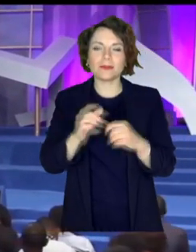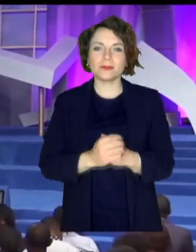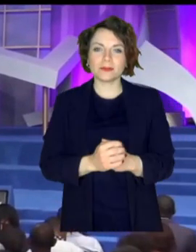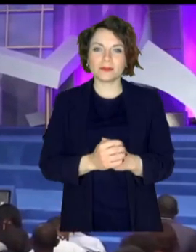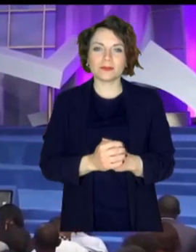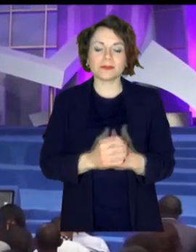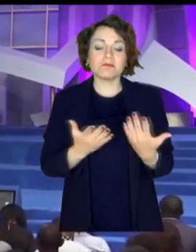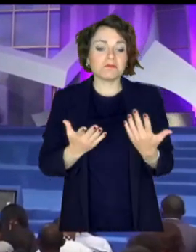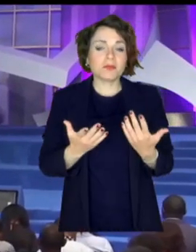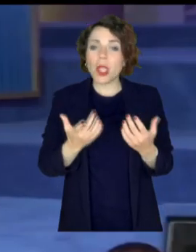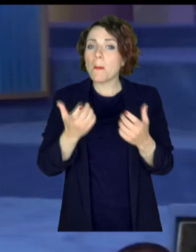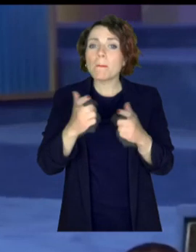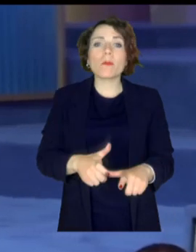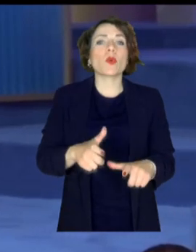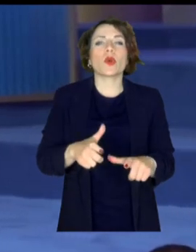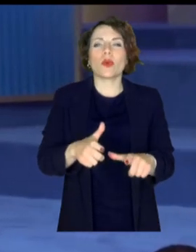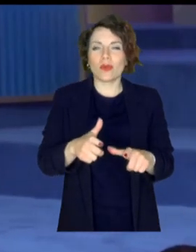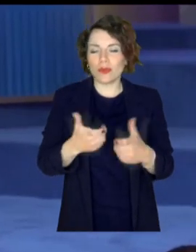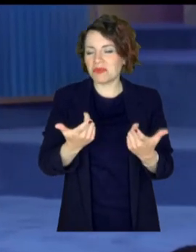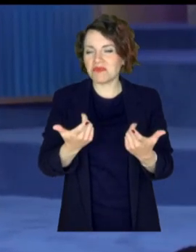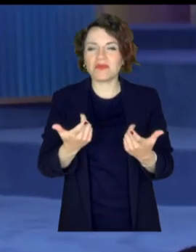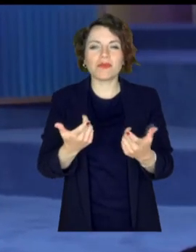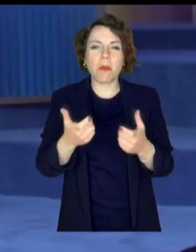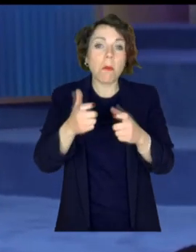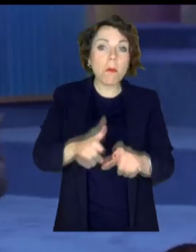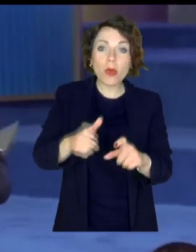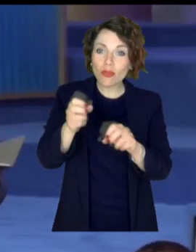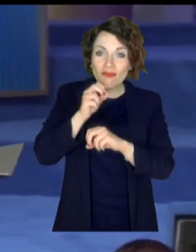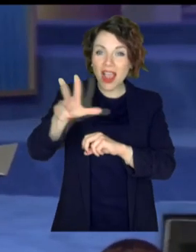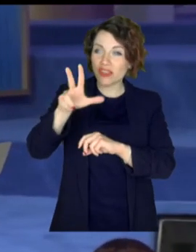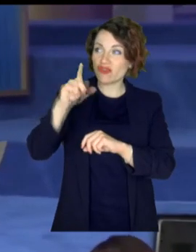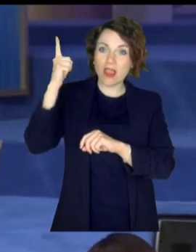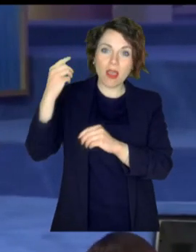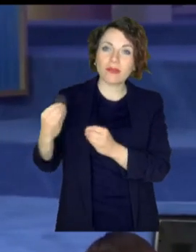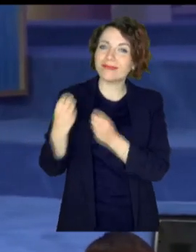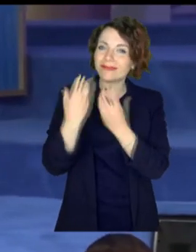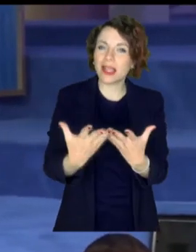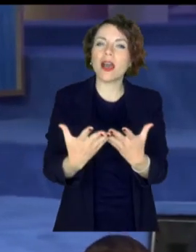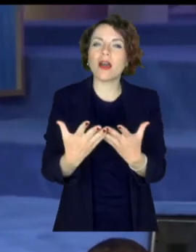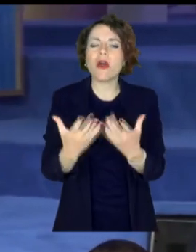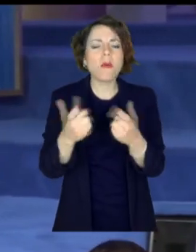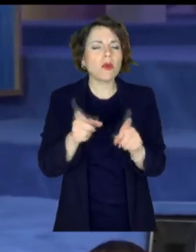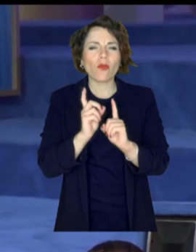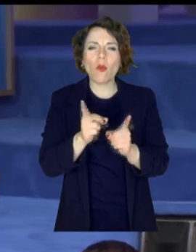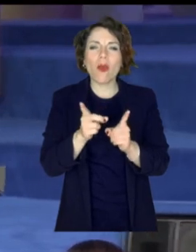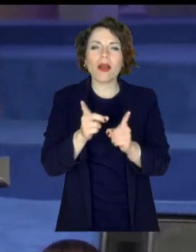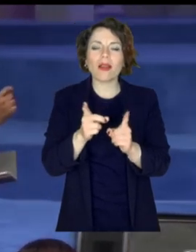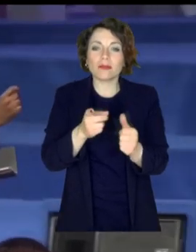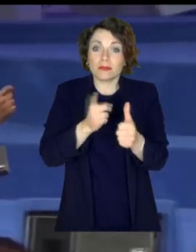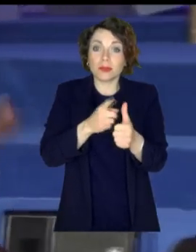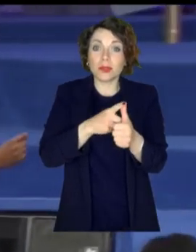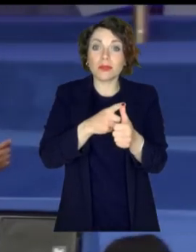Ora, il motivo essenziale per cui ci è stato dato il Vangelo è innanzitutto perché così